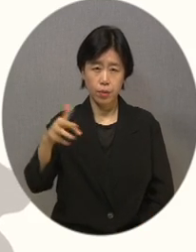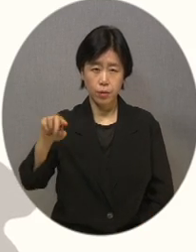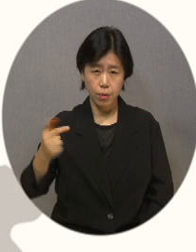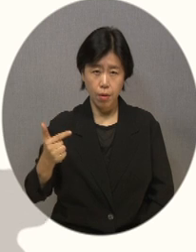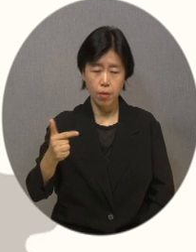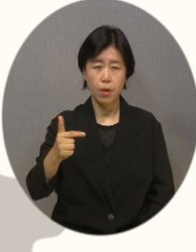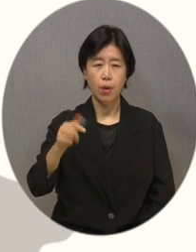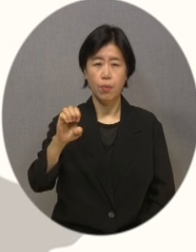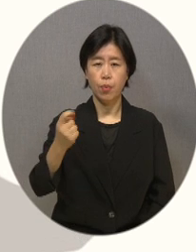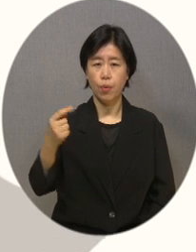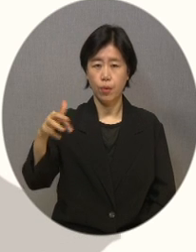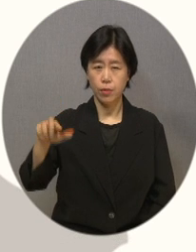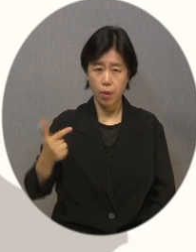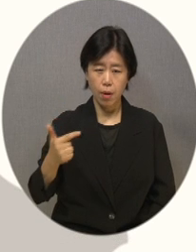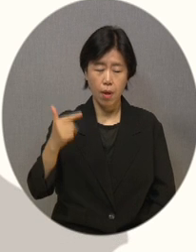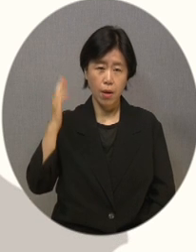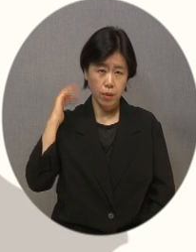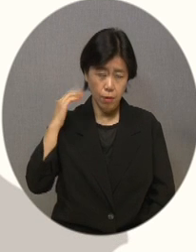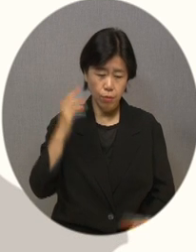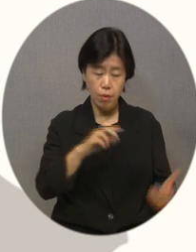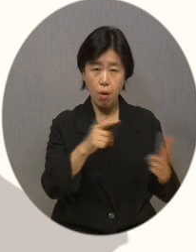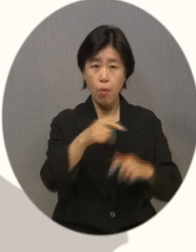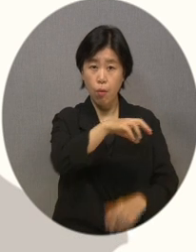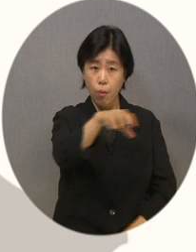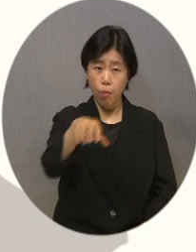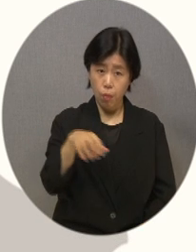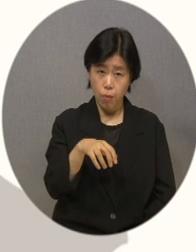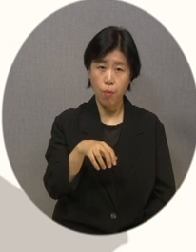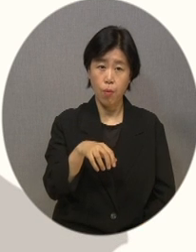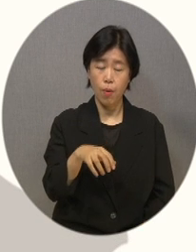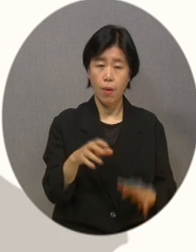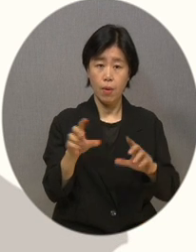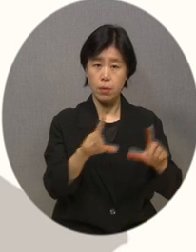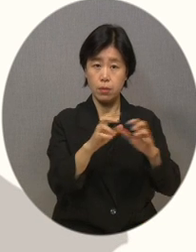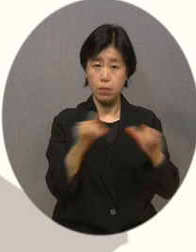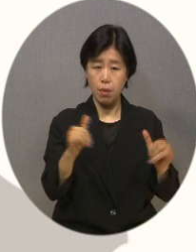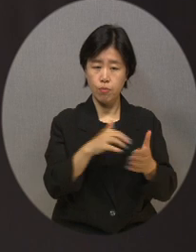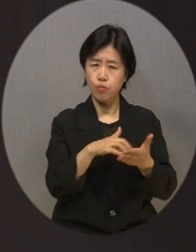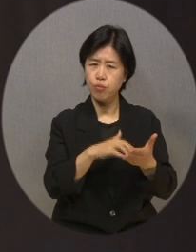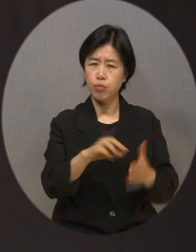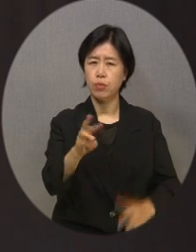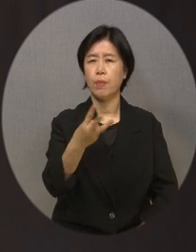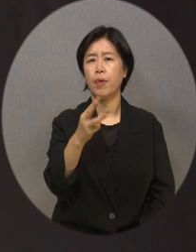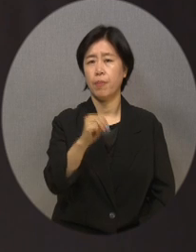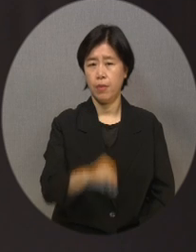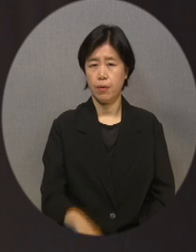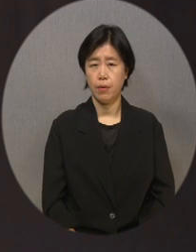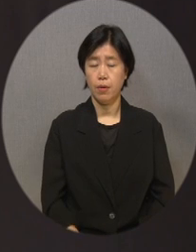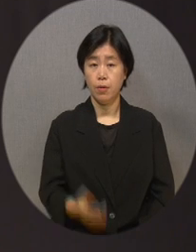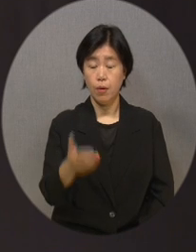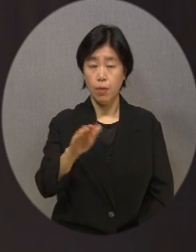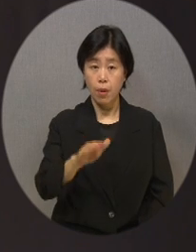동두천 등등 인구가 한 300만 정도를 차지하고 있는 큰 지역입니다. 그럼에도